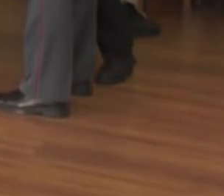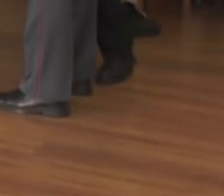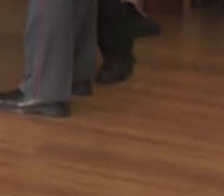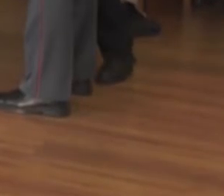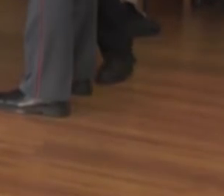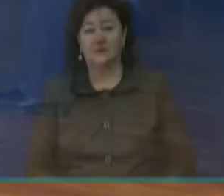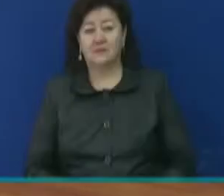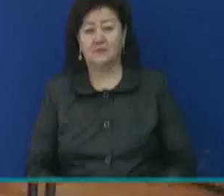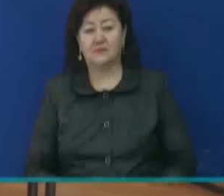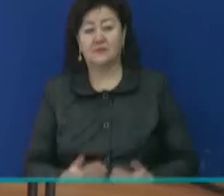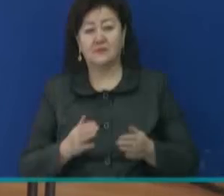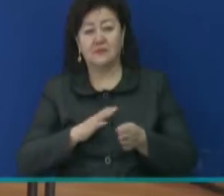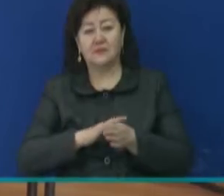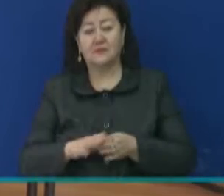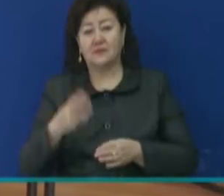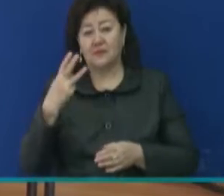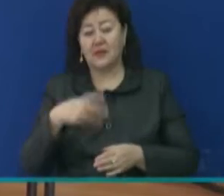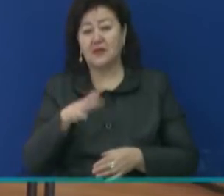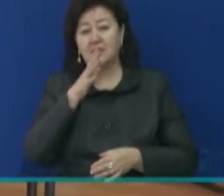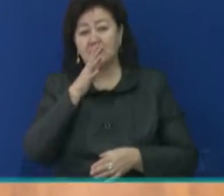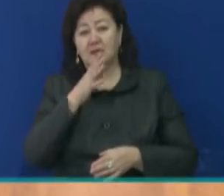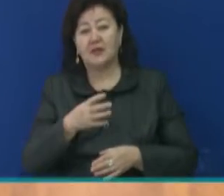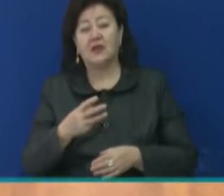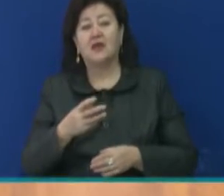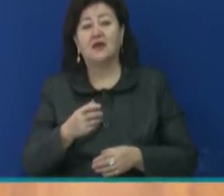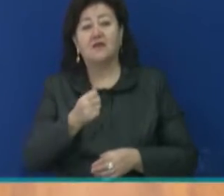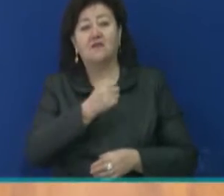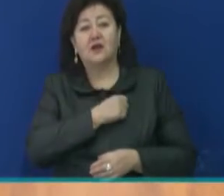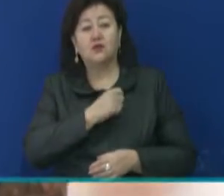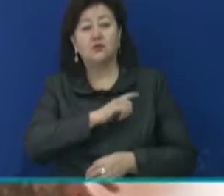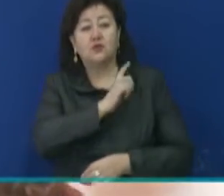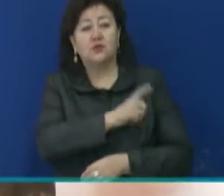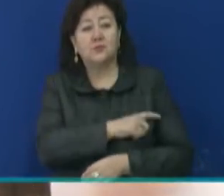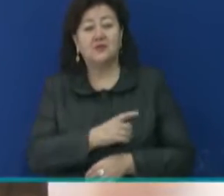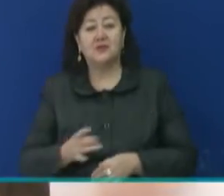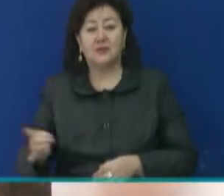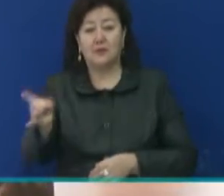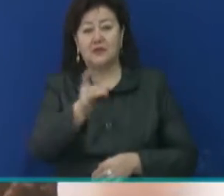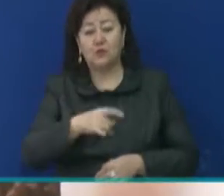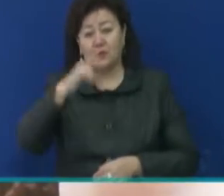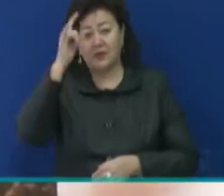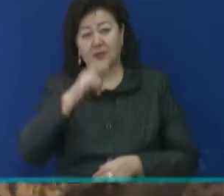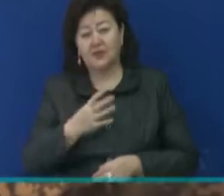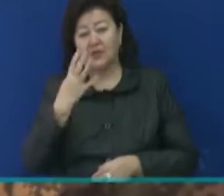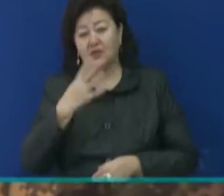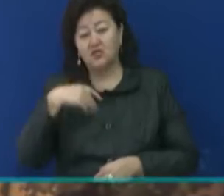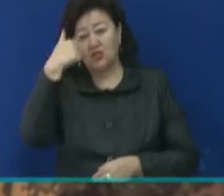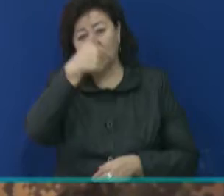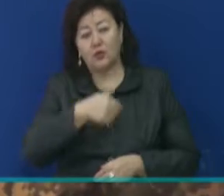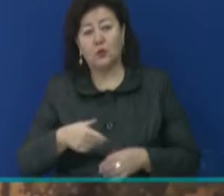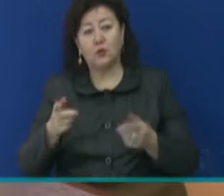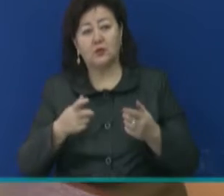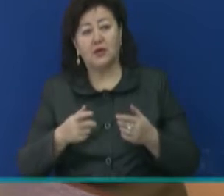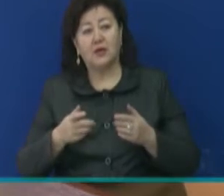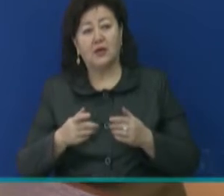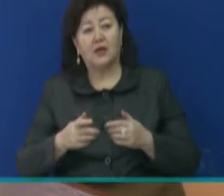в этом году исполняется 30 лет вооруженным силам Республики Казахстан а также четыре года со дня образования